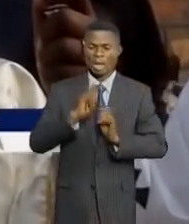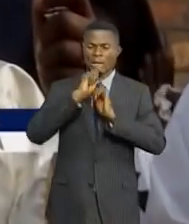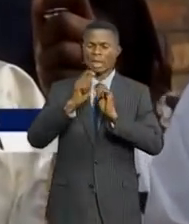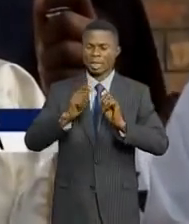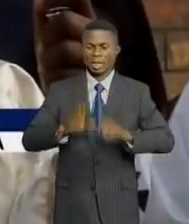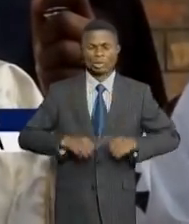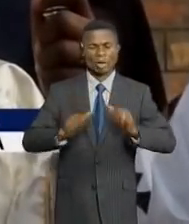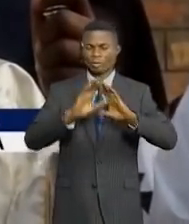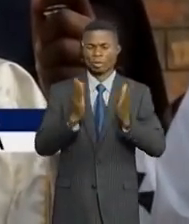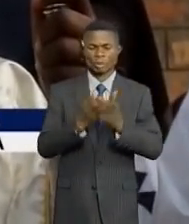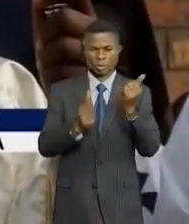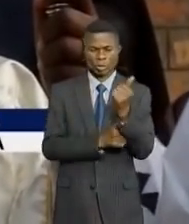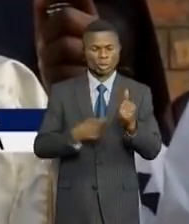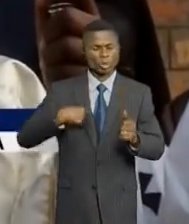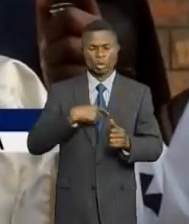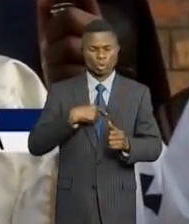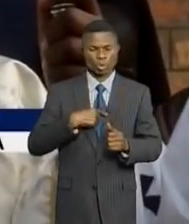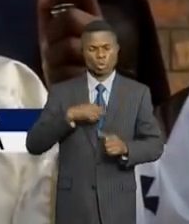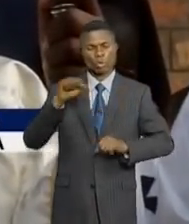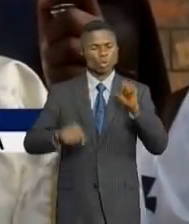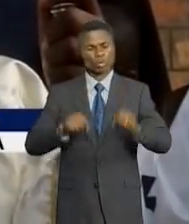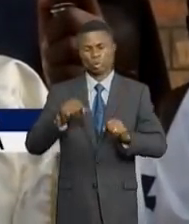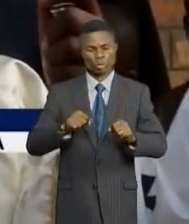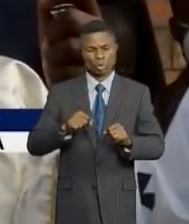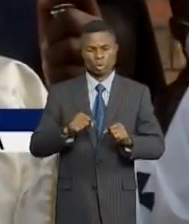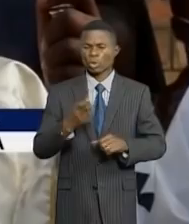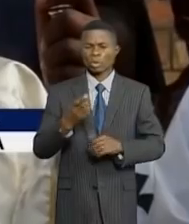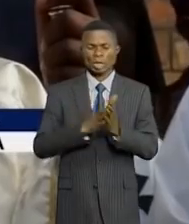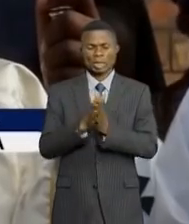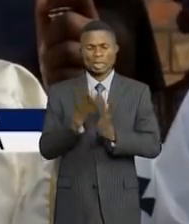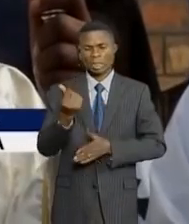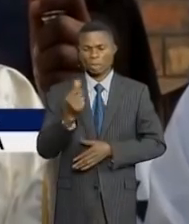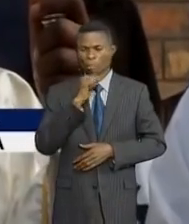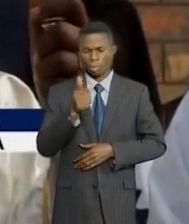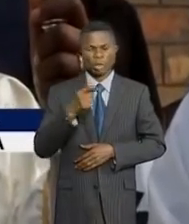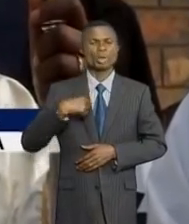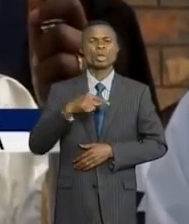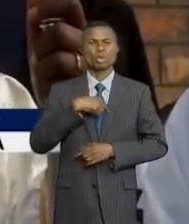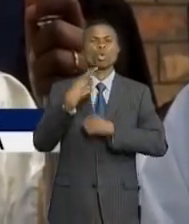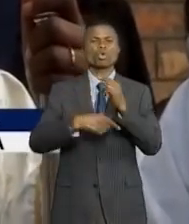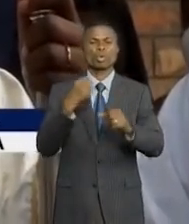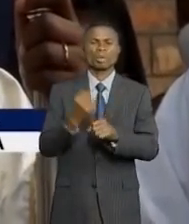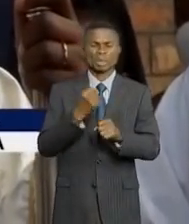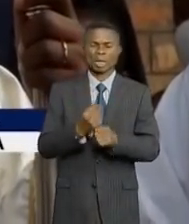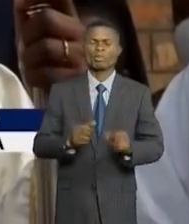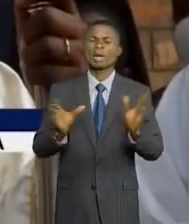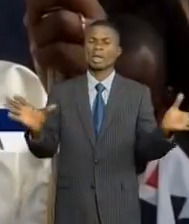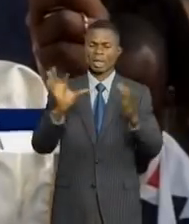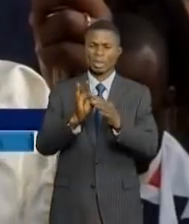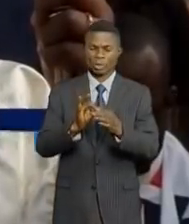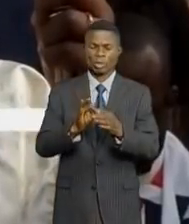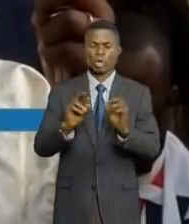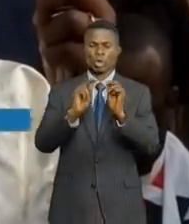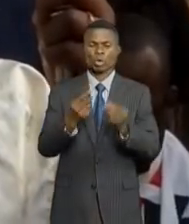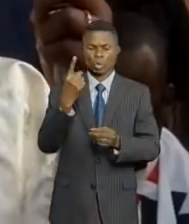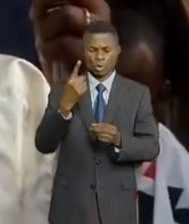bien-être, nous n'avons pas à lésiner sur les moyens. Nous devons nous mettre ensemble. Je ne